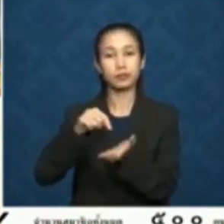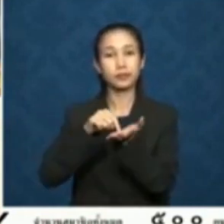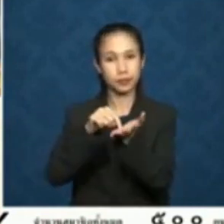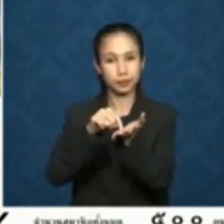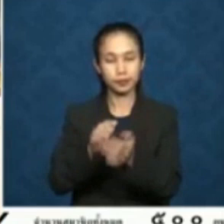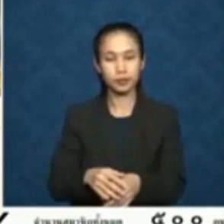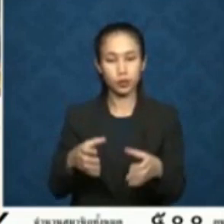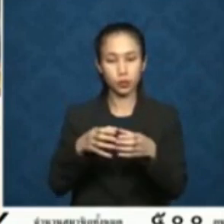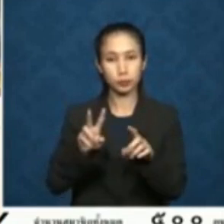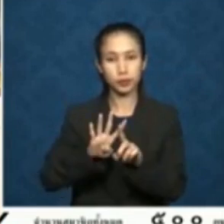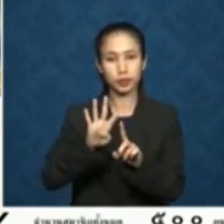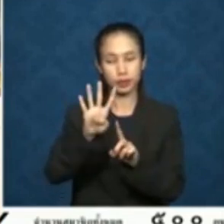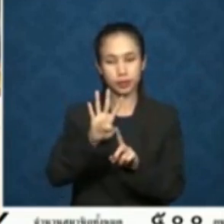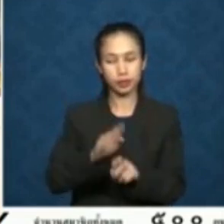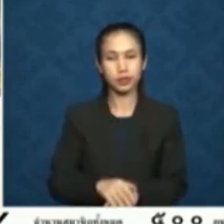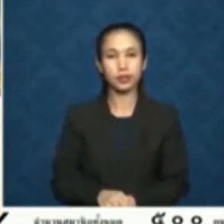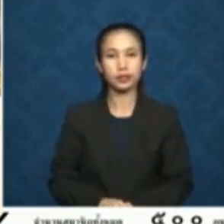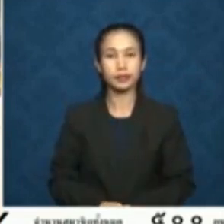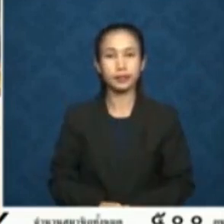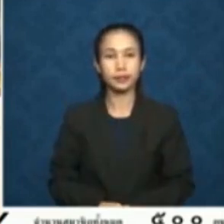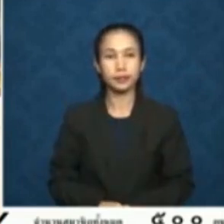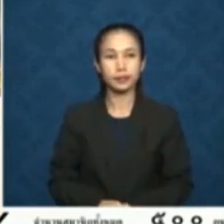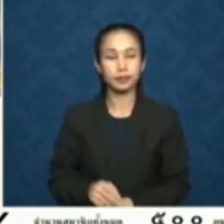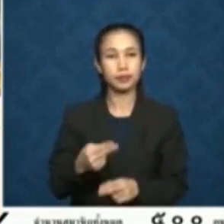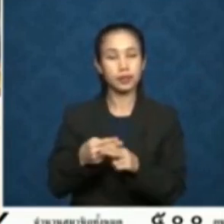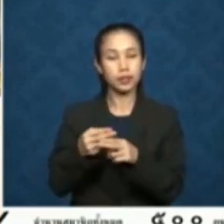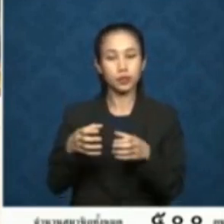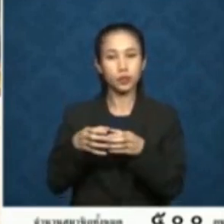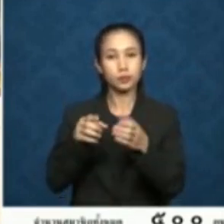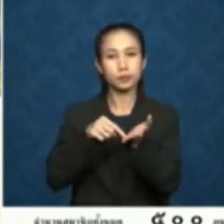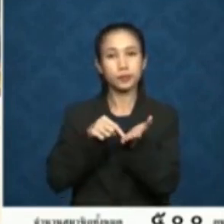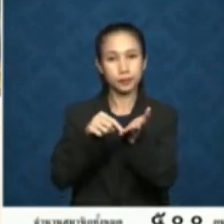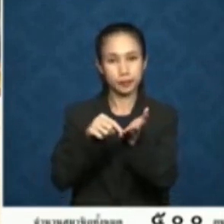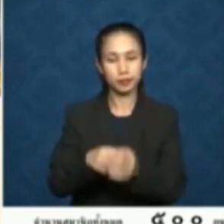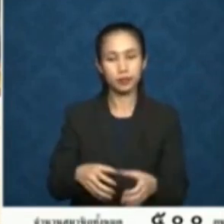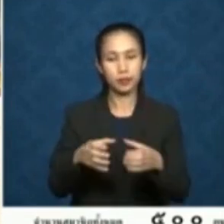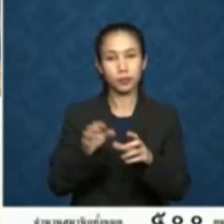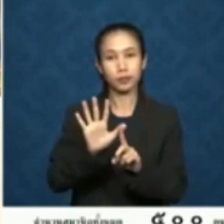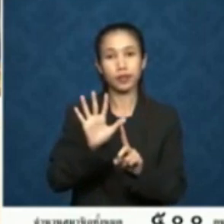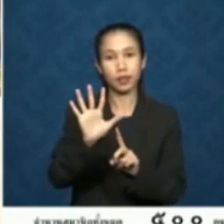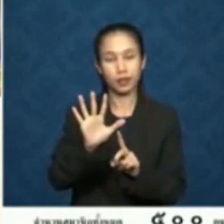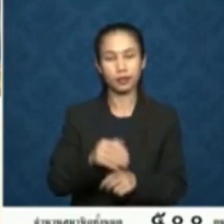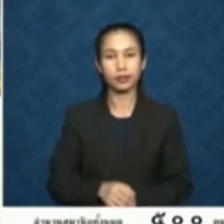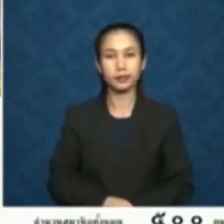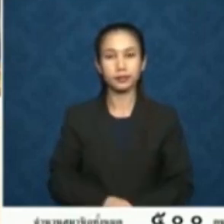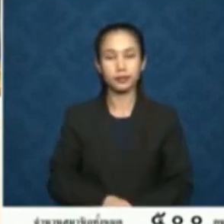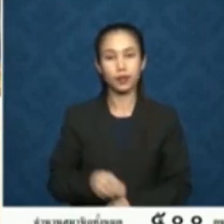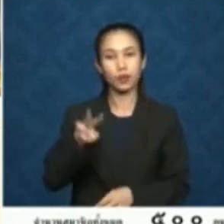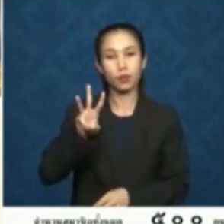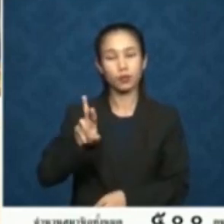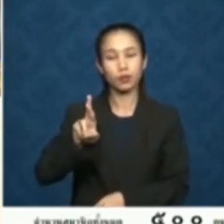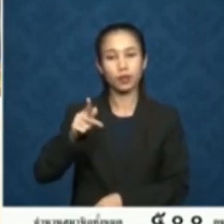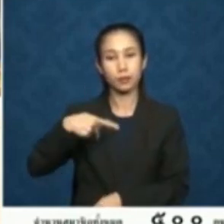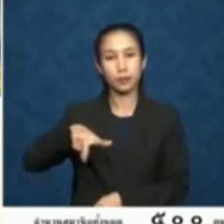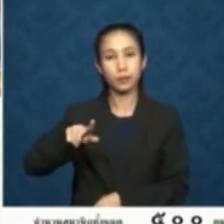เป็นผู้เสนอคณะที่4นายคอซีมามุกับคณะเป็นผู้เสนอคณะที่5ท่านวรภ